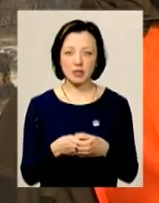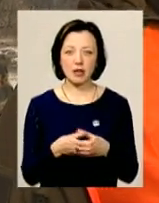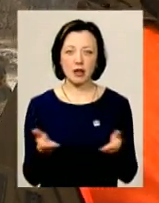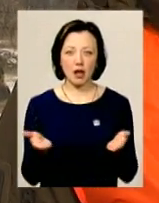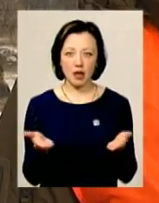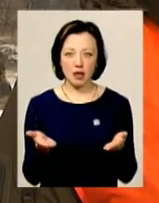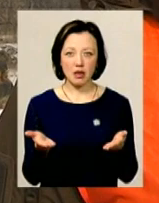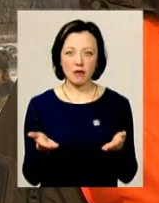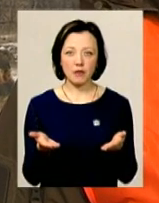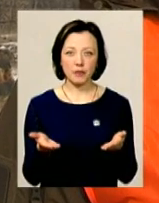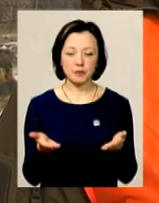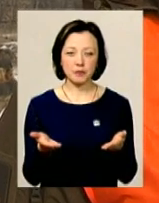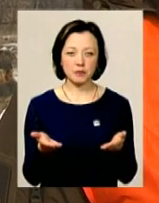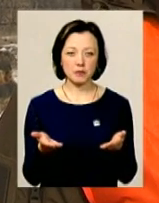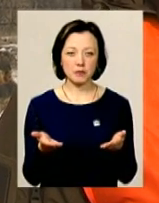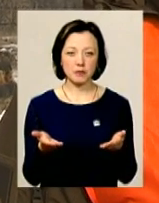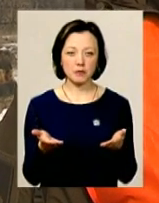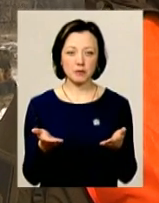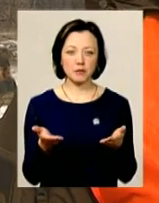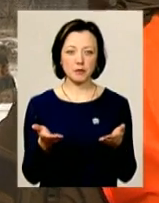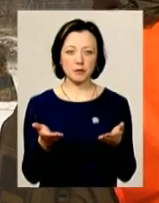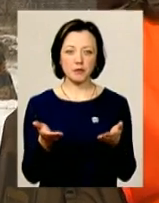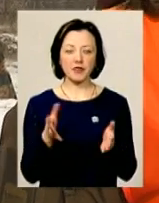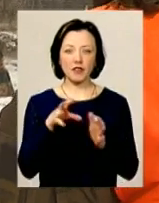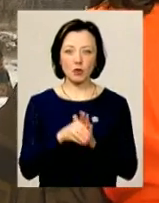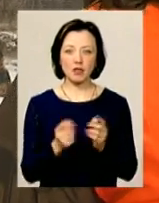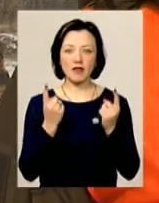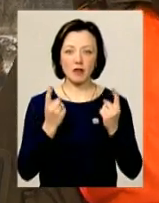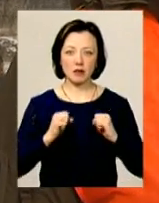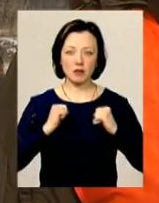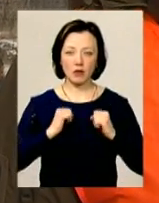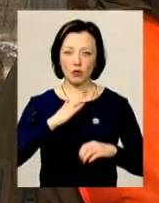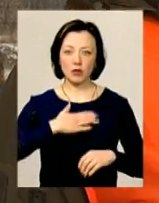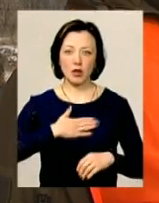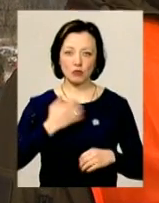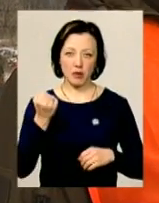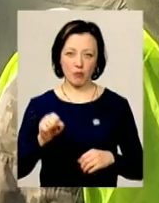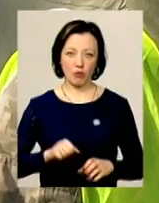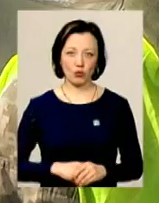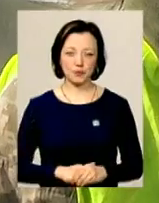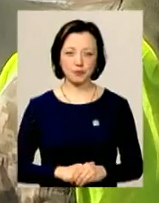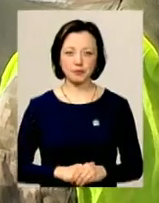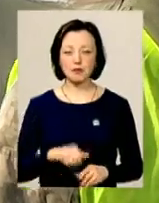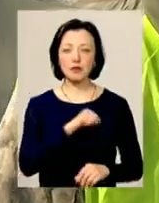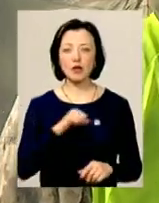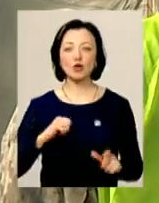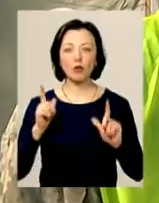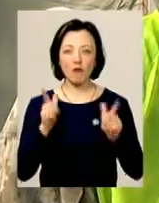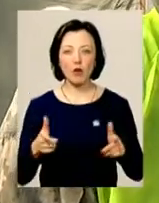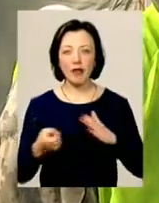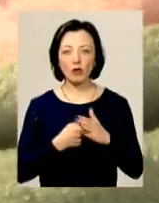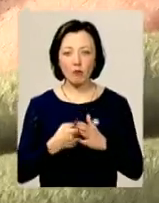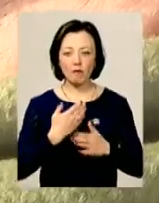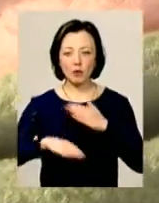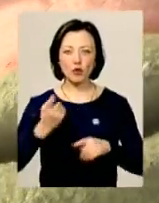який вносить великий вклад в нашу перемогу. Добровольцем на Донбас пішов і